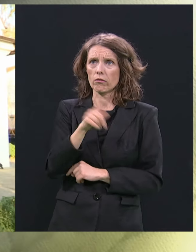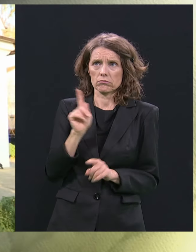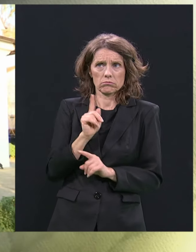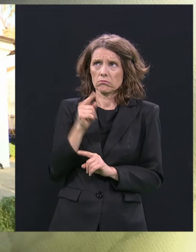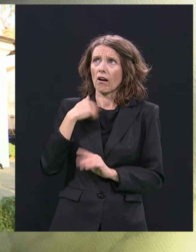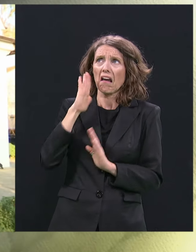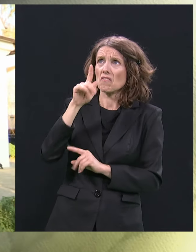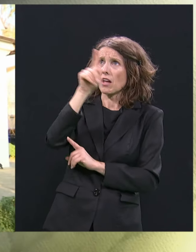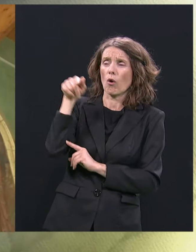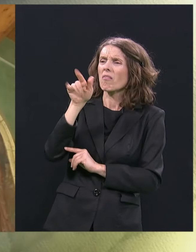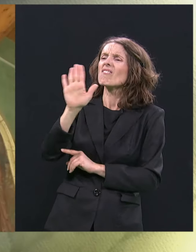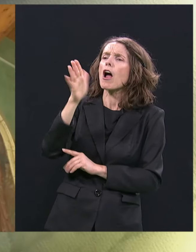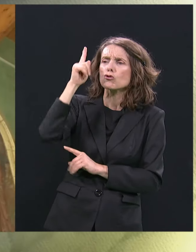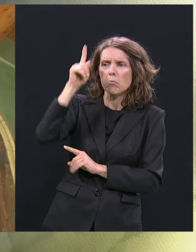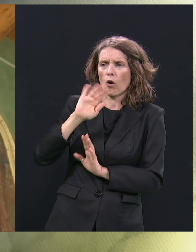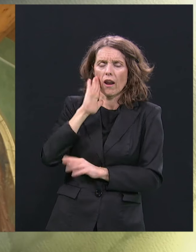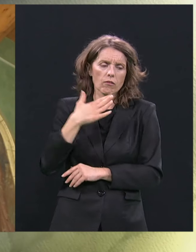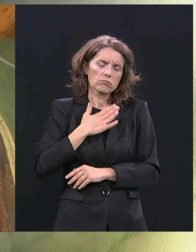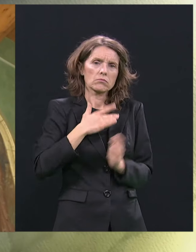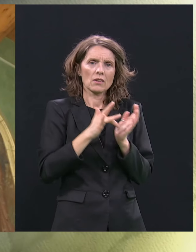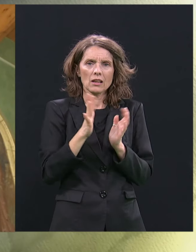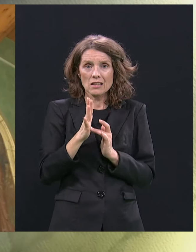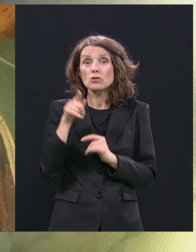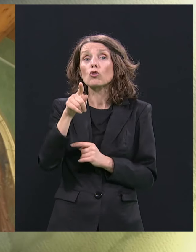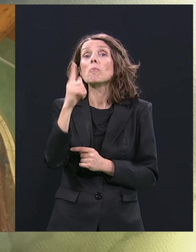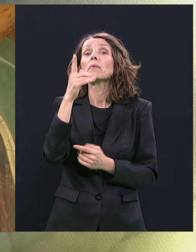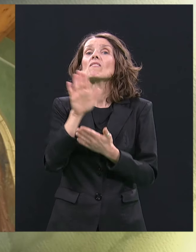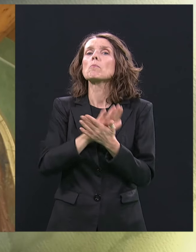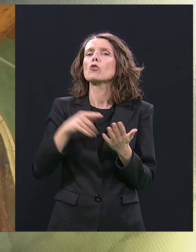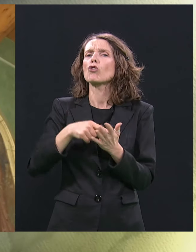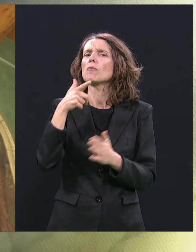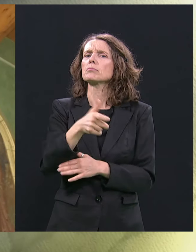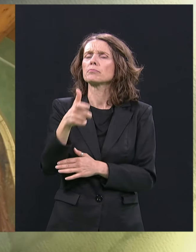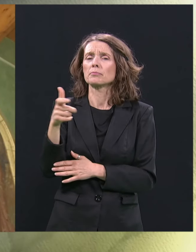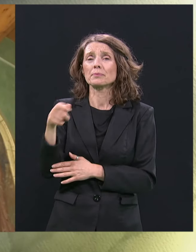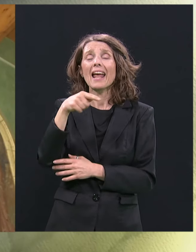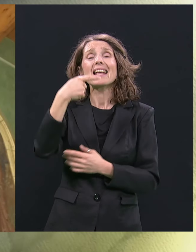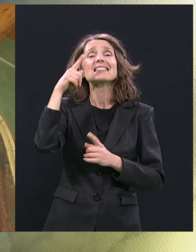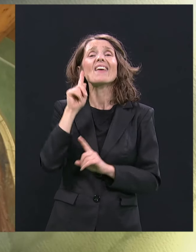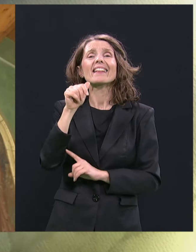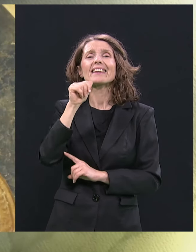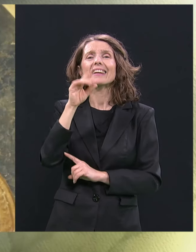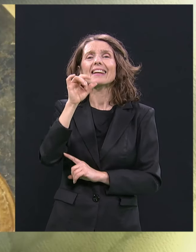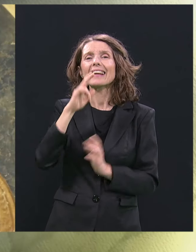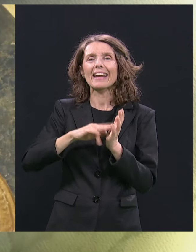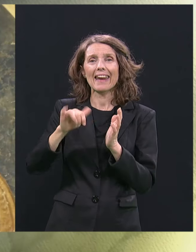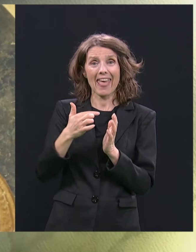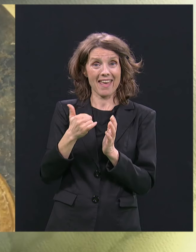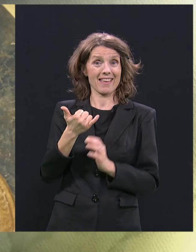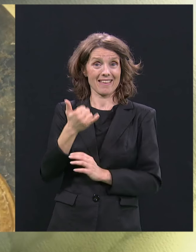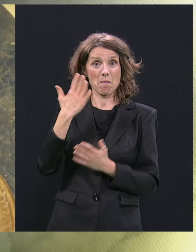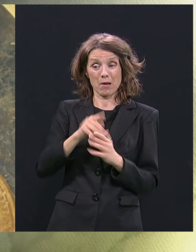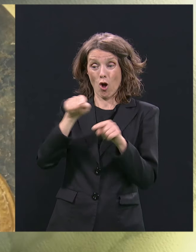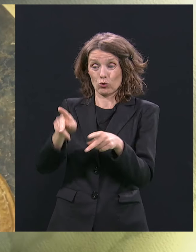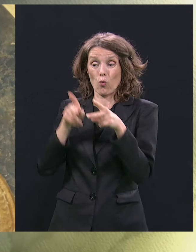zabeleženi slučaj, tu je sveti Irinej izveden na taj most. On je stradao na tom mostu. Tri